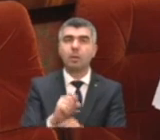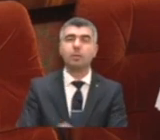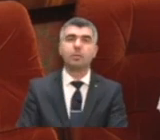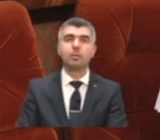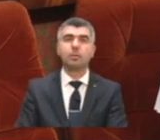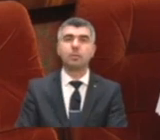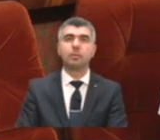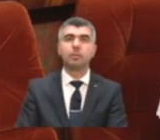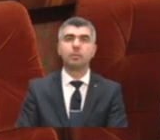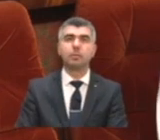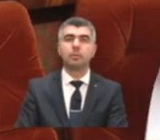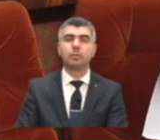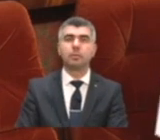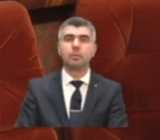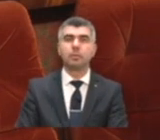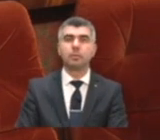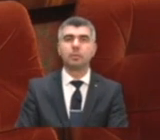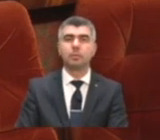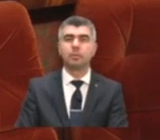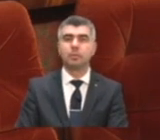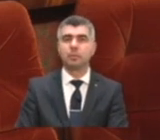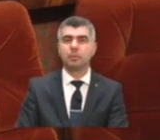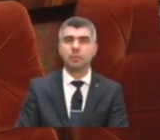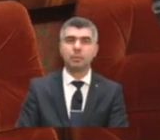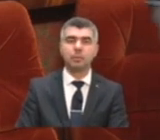ولا 7؟ شنو؟